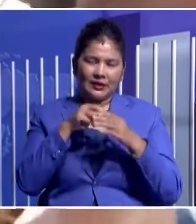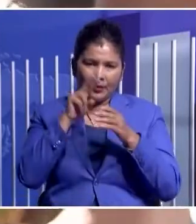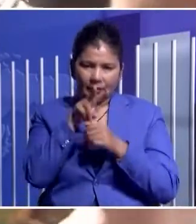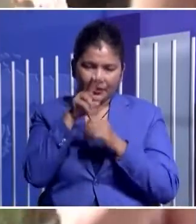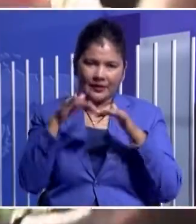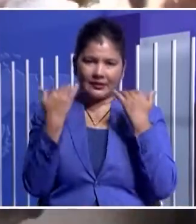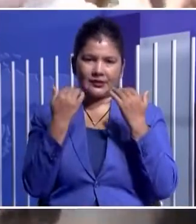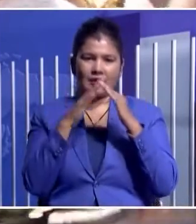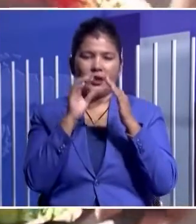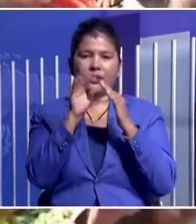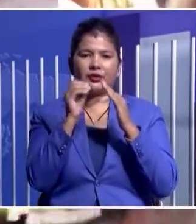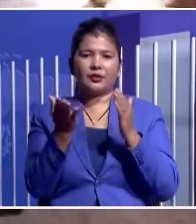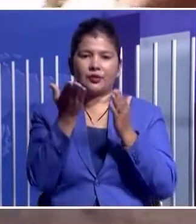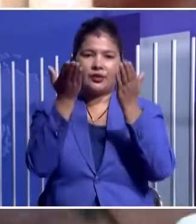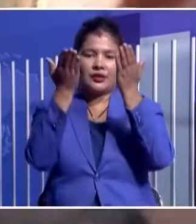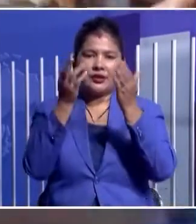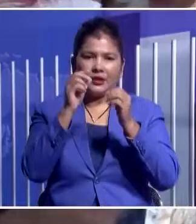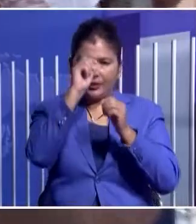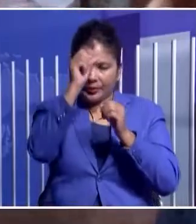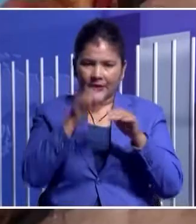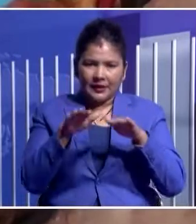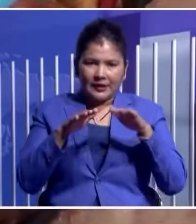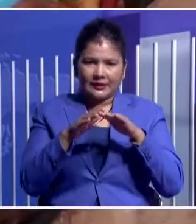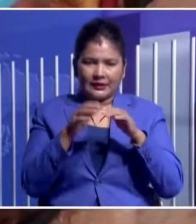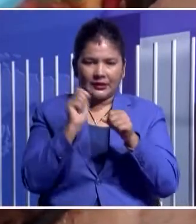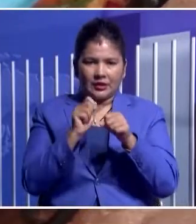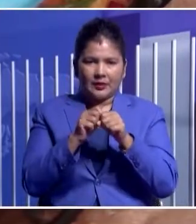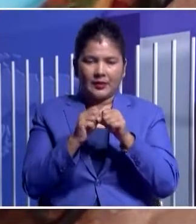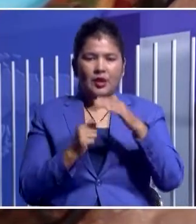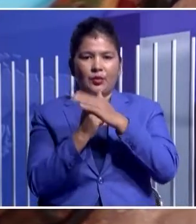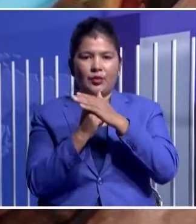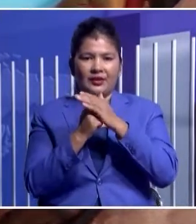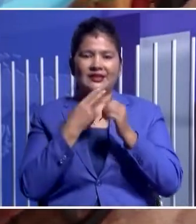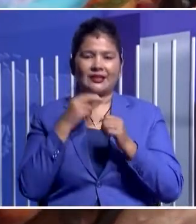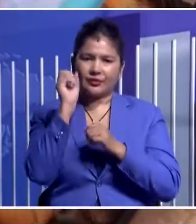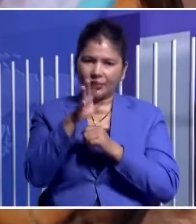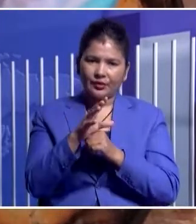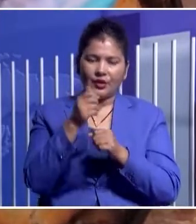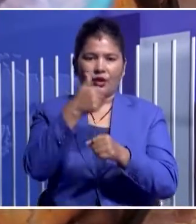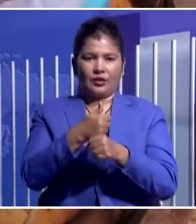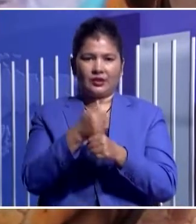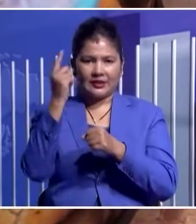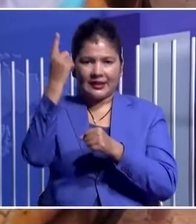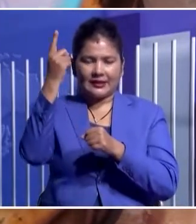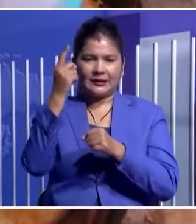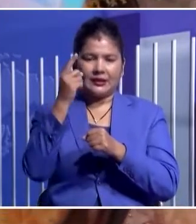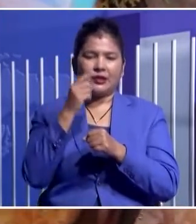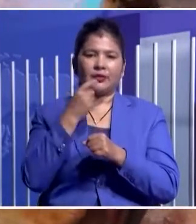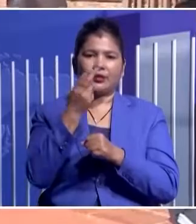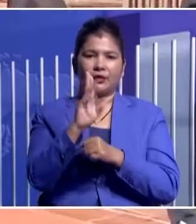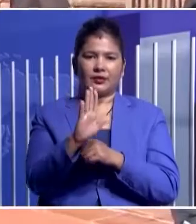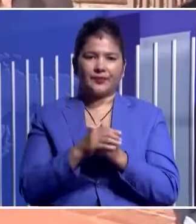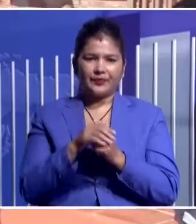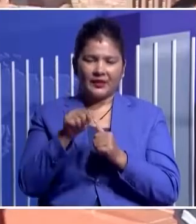गर्न मन्दिरहरूको स्तर उन्नति र पूर्वाधार निर्माणमा मुख्य चासो दिएको रिब्दीकोट गाउँपालिकाका अध्यक्ष नारायण बहादुर कार्कीले बताउनु भएको